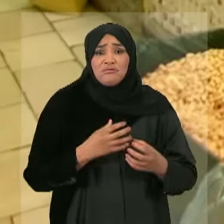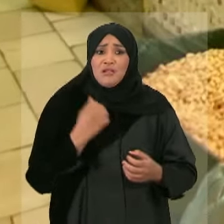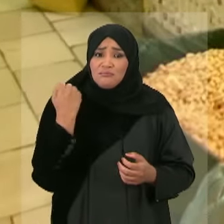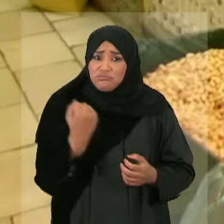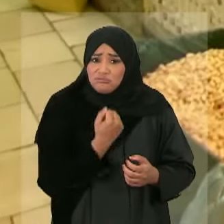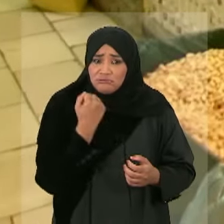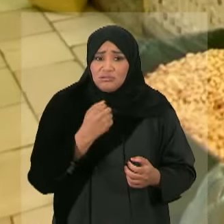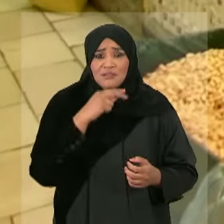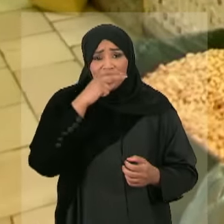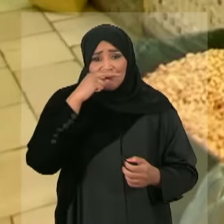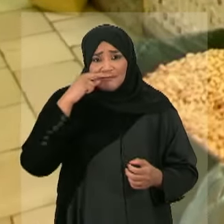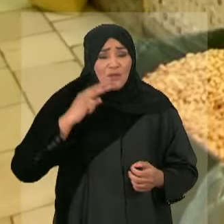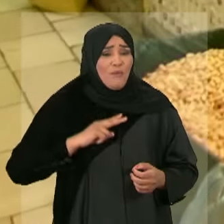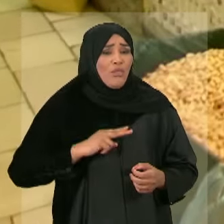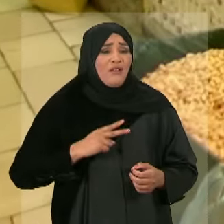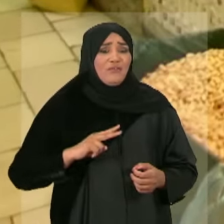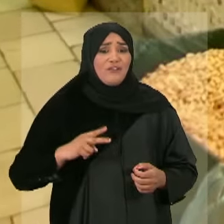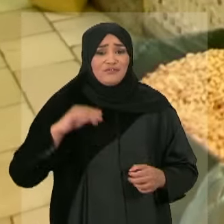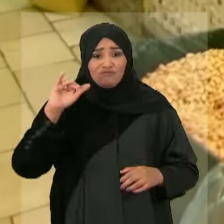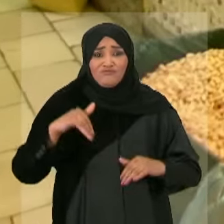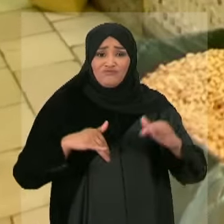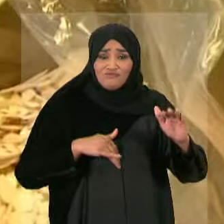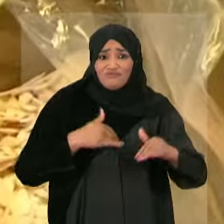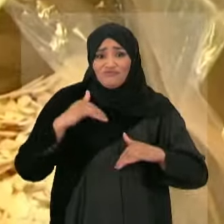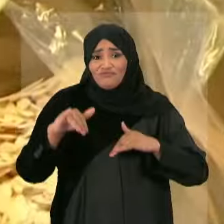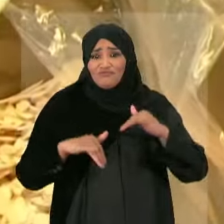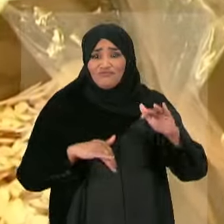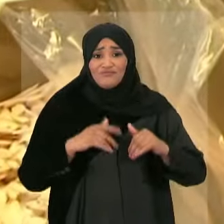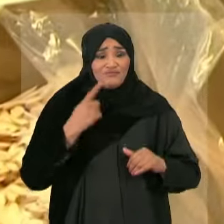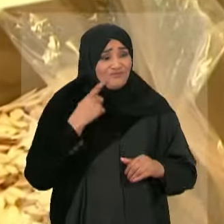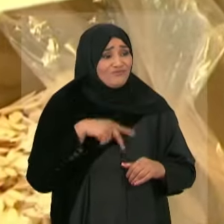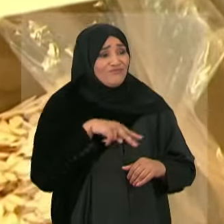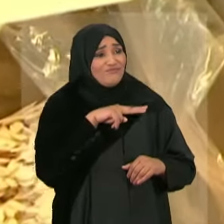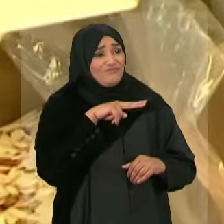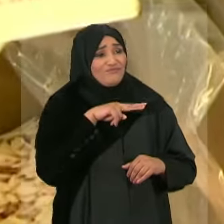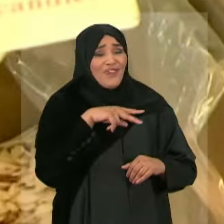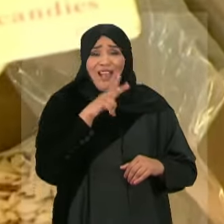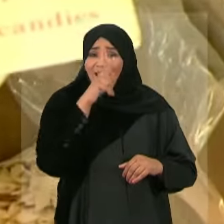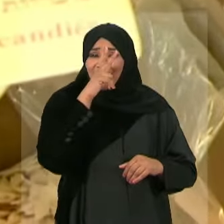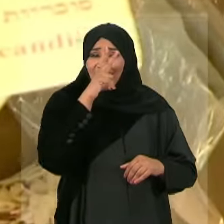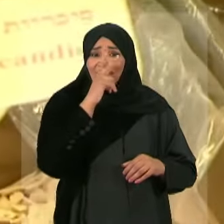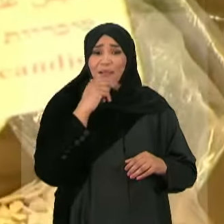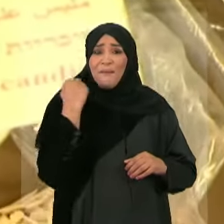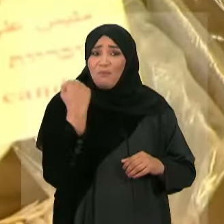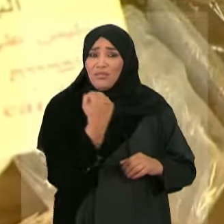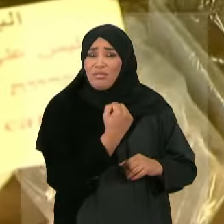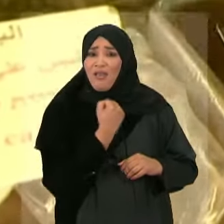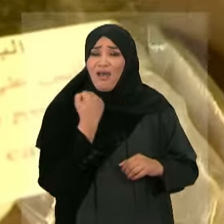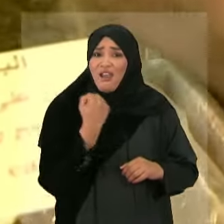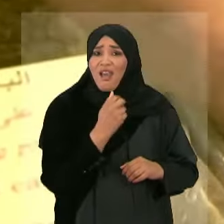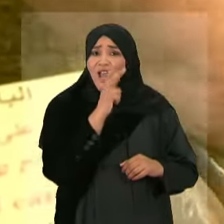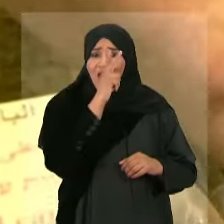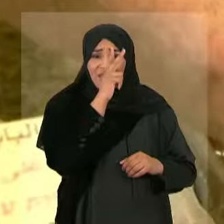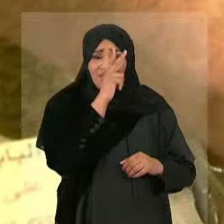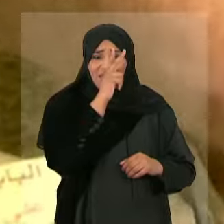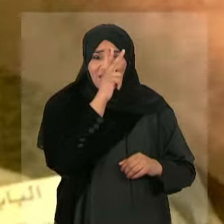يسمد الزعترة. لما بفوت عليه بركش كلبي ما نبسط لما بشوف العمار القديم بشوف المطاحن القديمة بشوف الأطارات